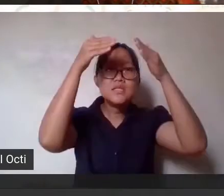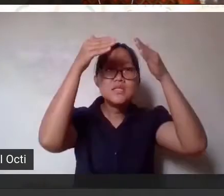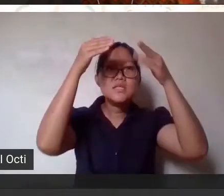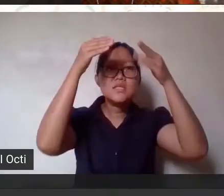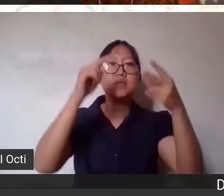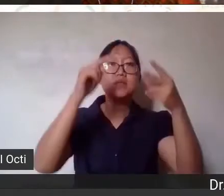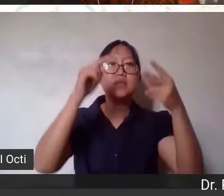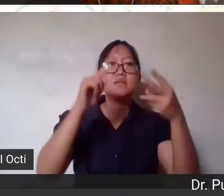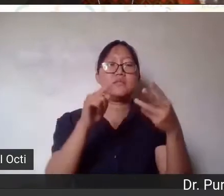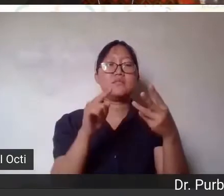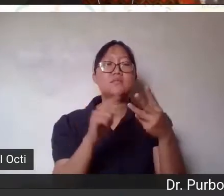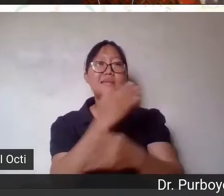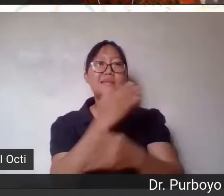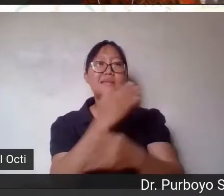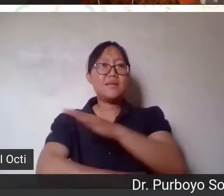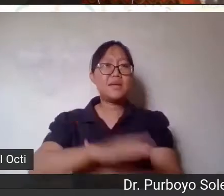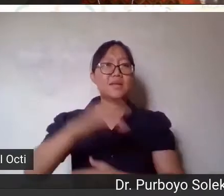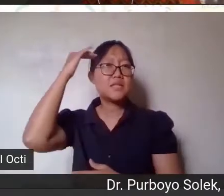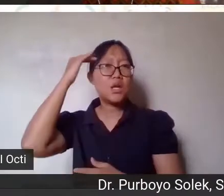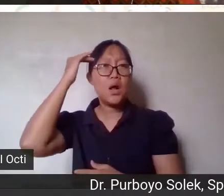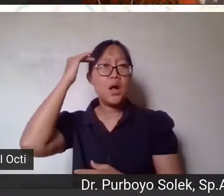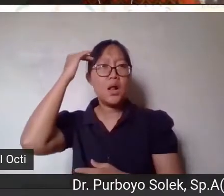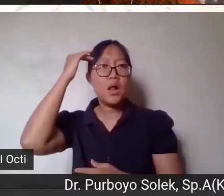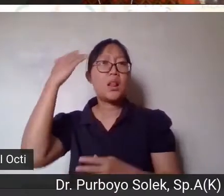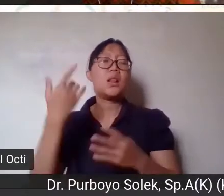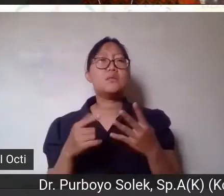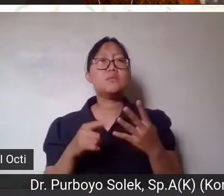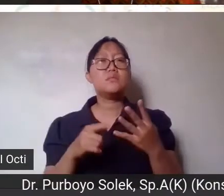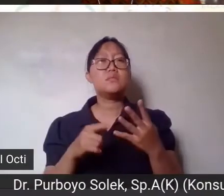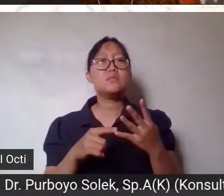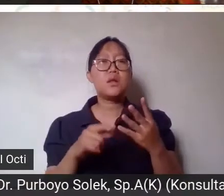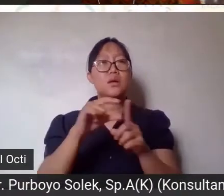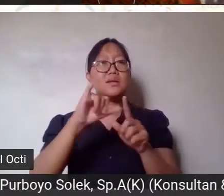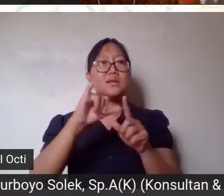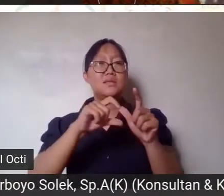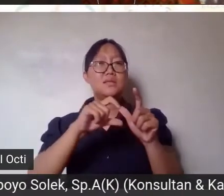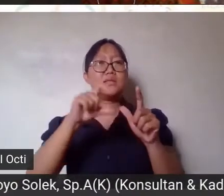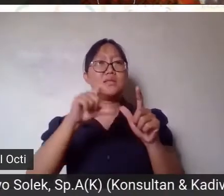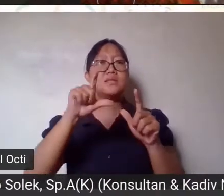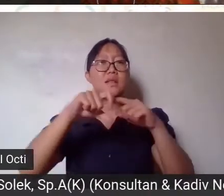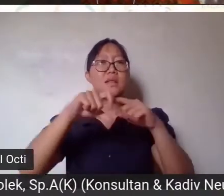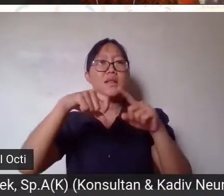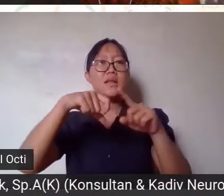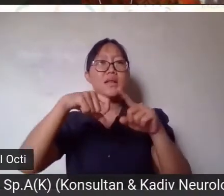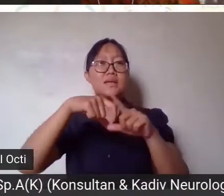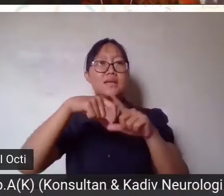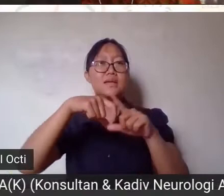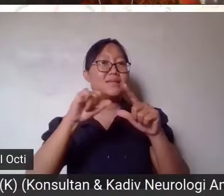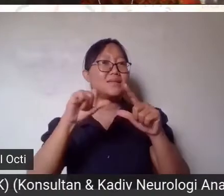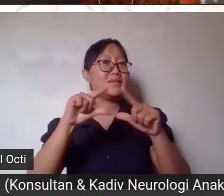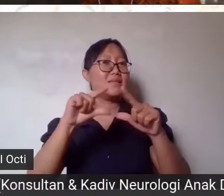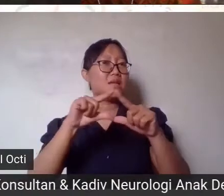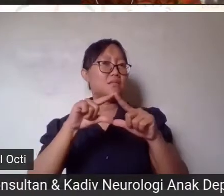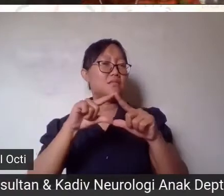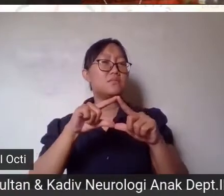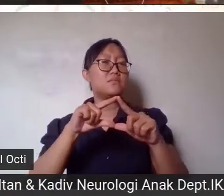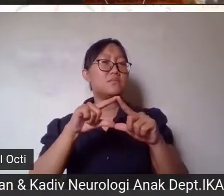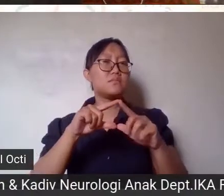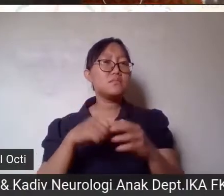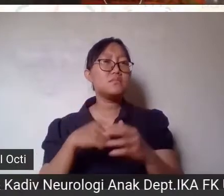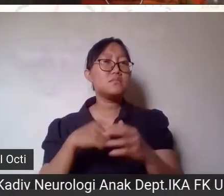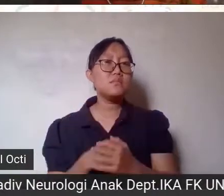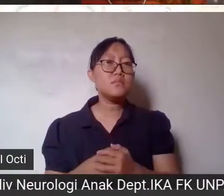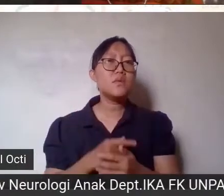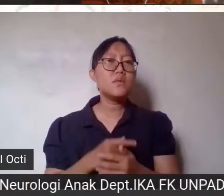pagi ini, nah itu sebetulnya ada pada area neurodevelopment dan behavioral pediatric. Jadi merupakan salah